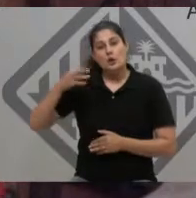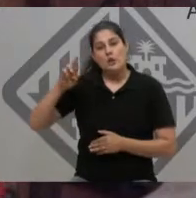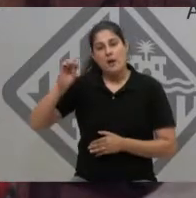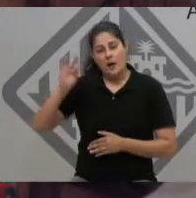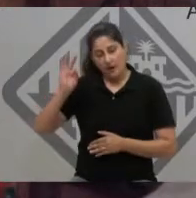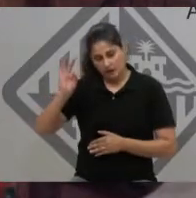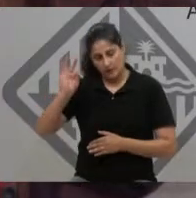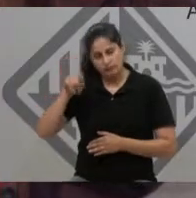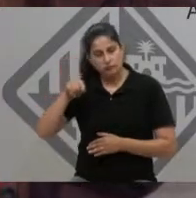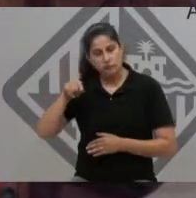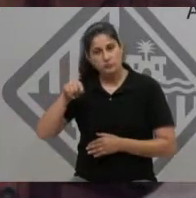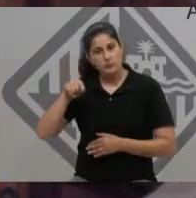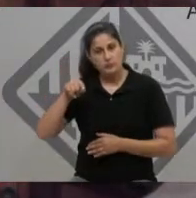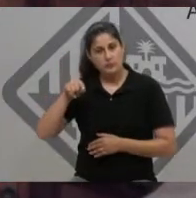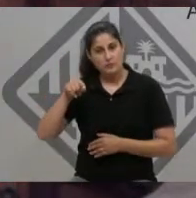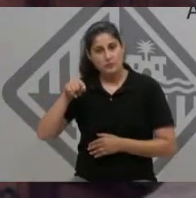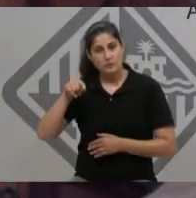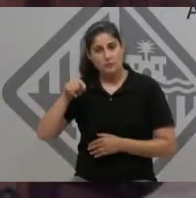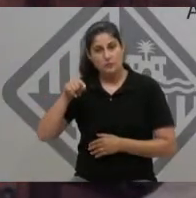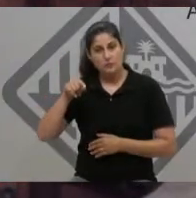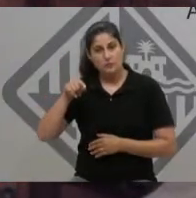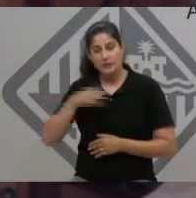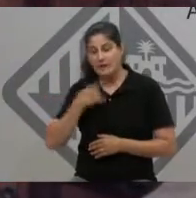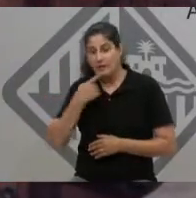línia, no és un, o sigui,